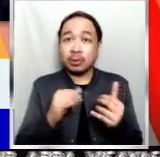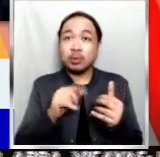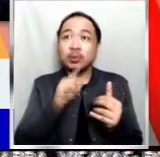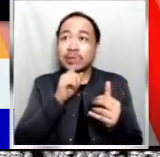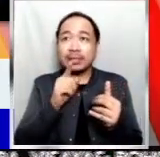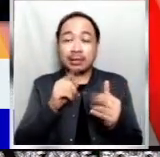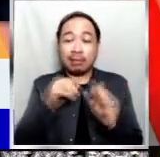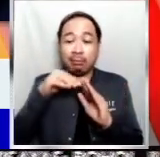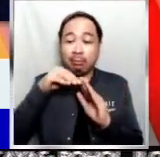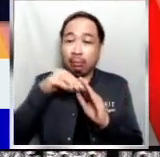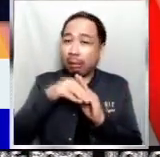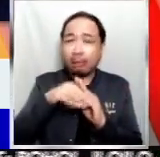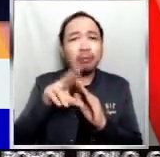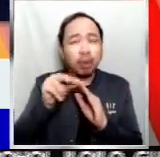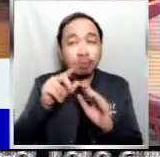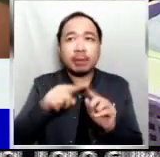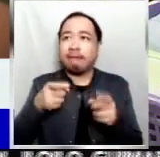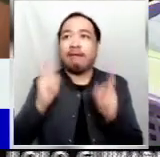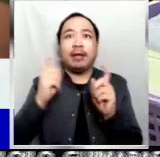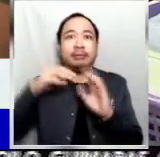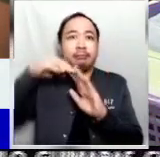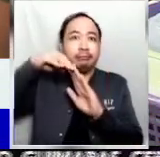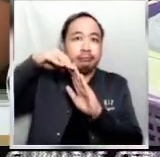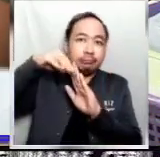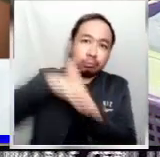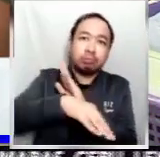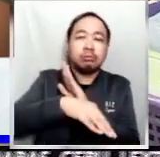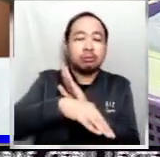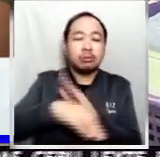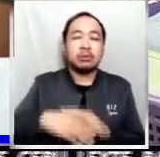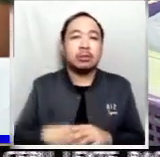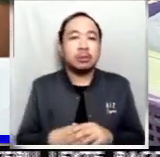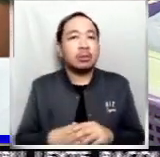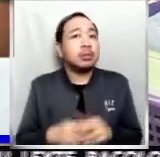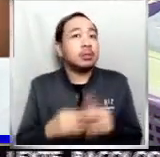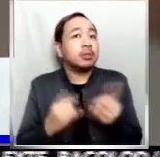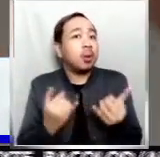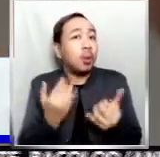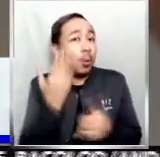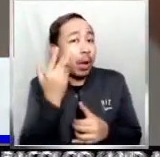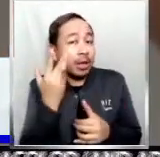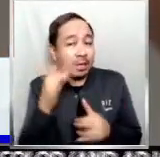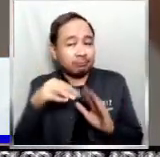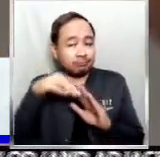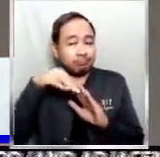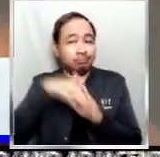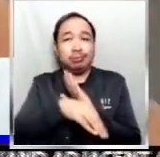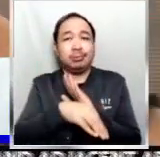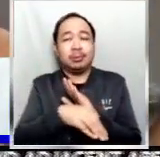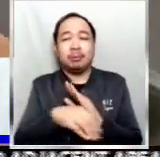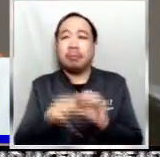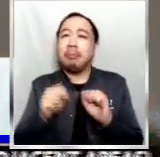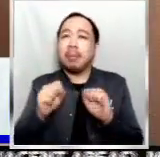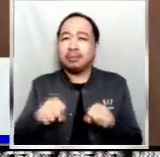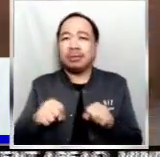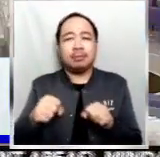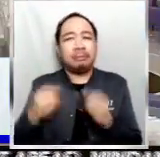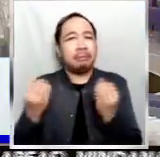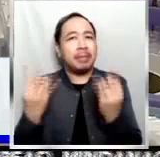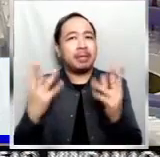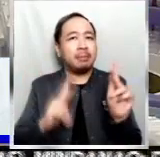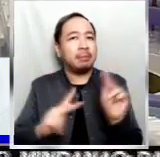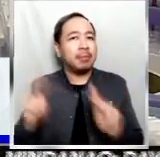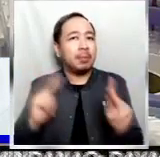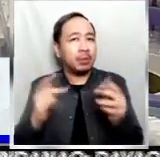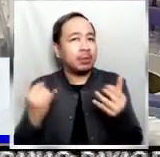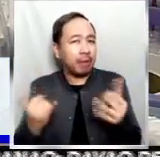It's literally dropping. Ilan sa nakikitang dahilan ng Octa kung bakit ang mataas na vaccination rate sa Metro Manila na